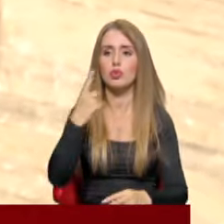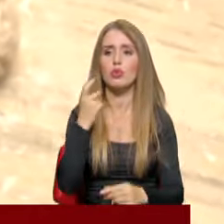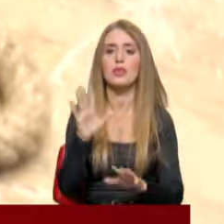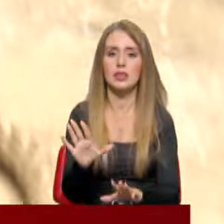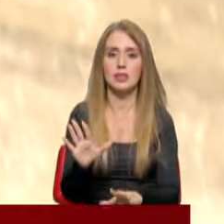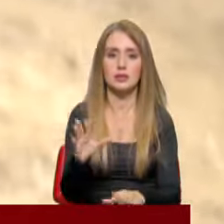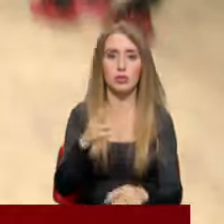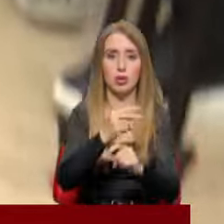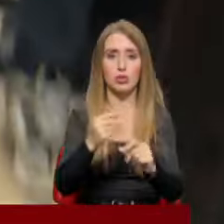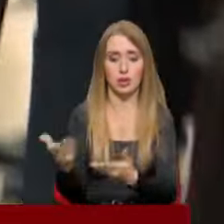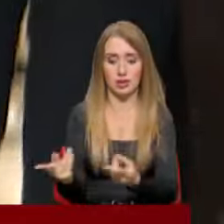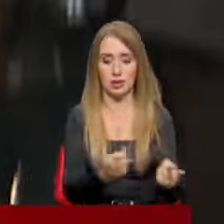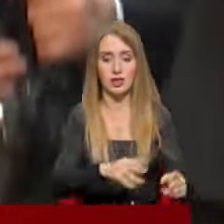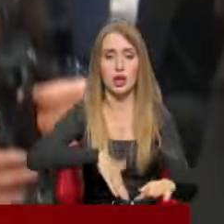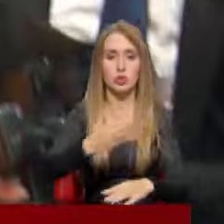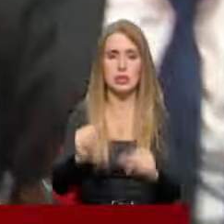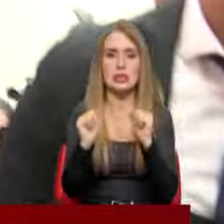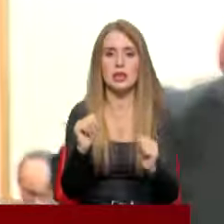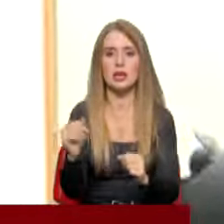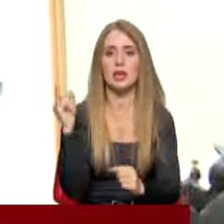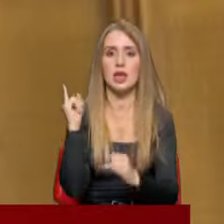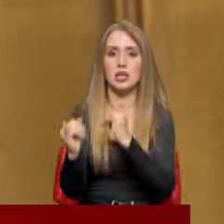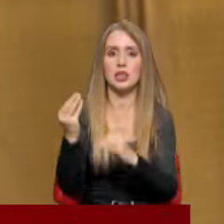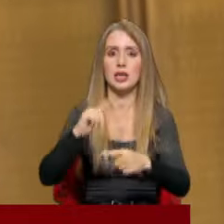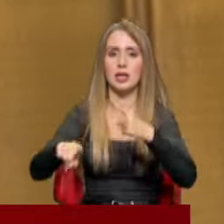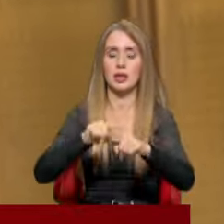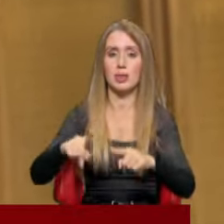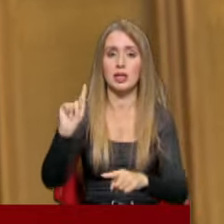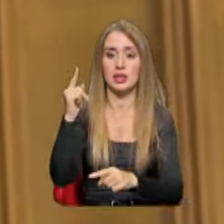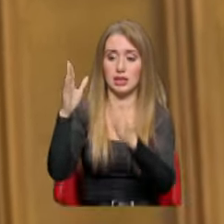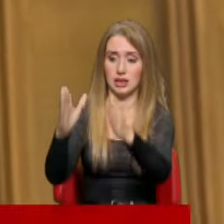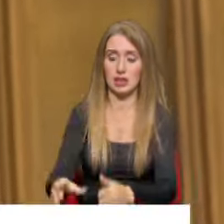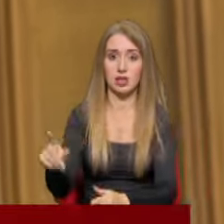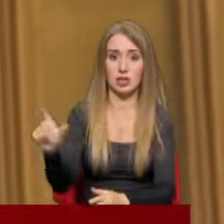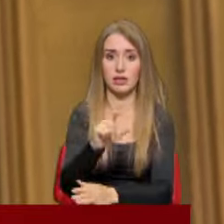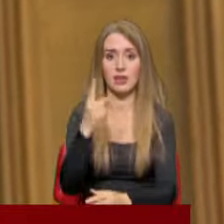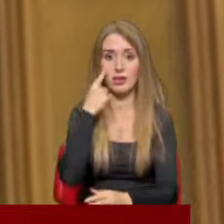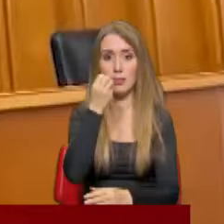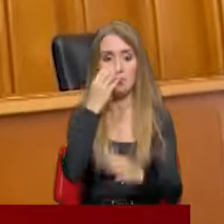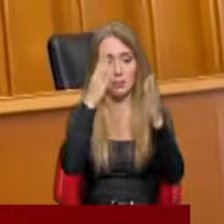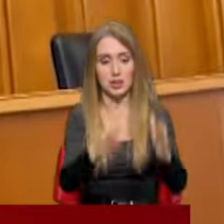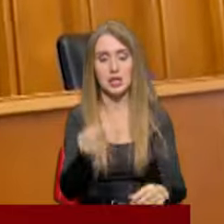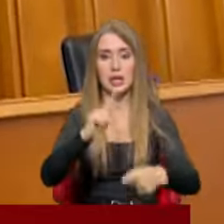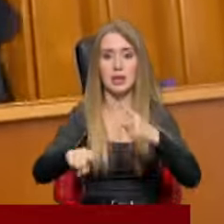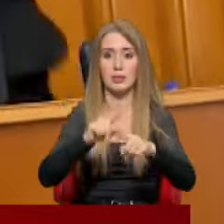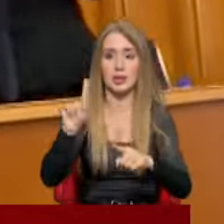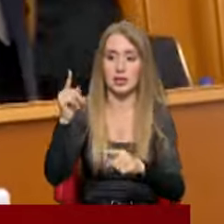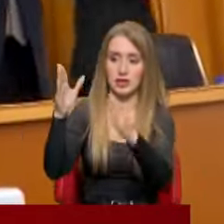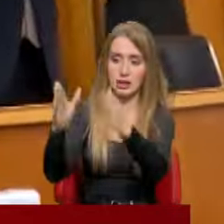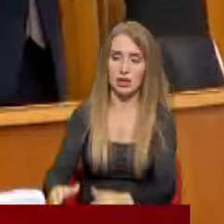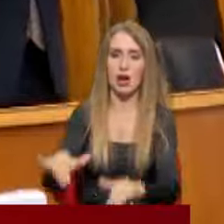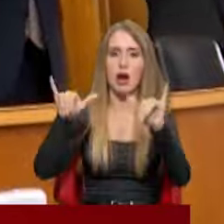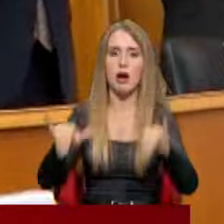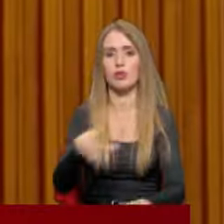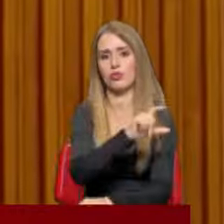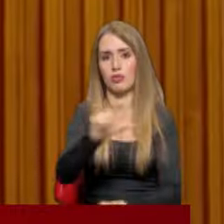Öcalan'a meclis davetinin ardından en sert eleştiriyi İyi Parti lideri Musavat Dervişoğlu'ndan alan Devlet Bahçeli, İyi Parti liderine aynı sertlikte